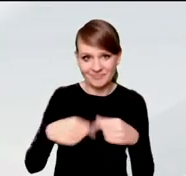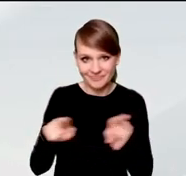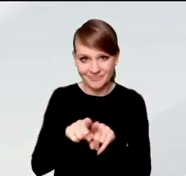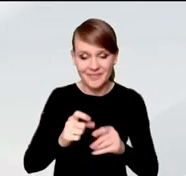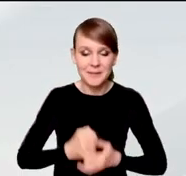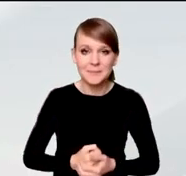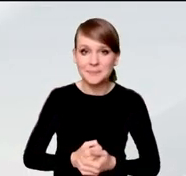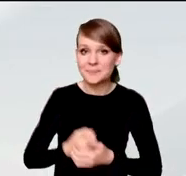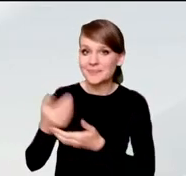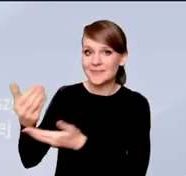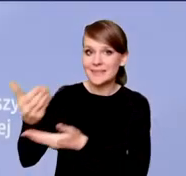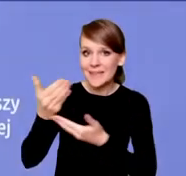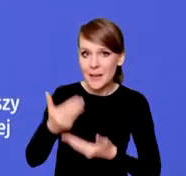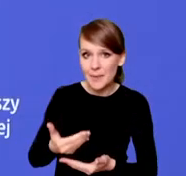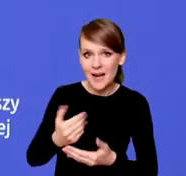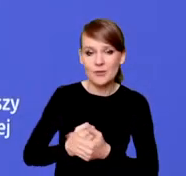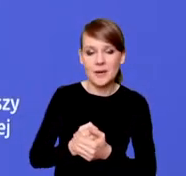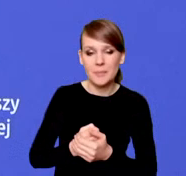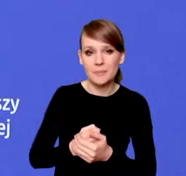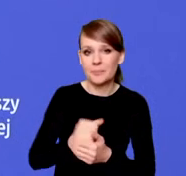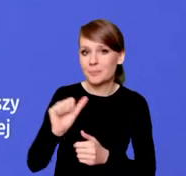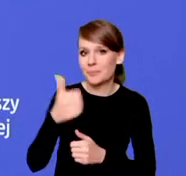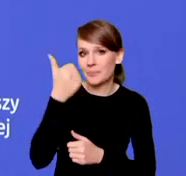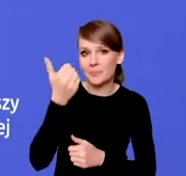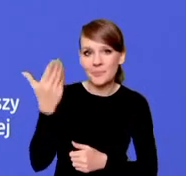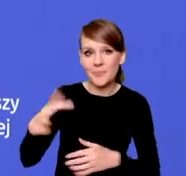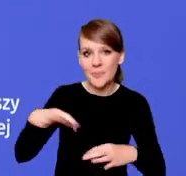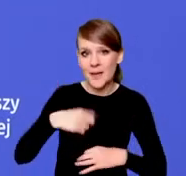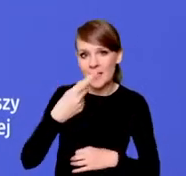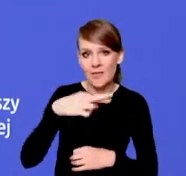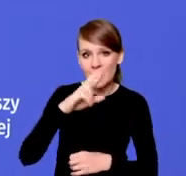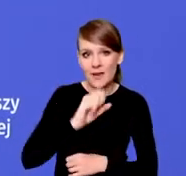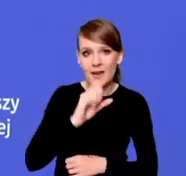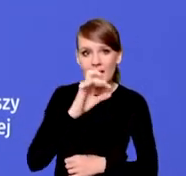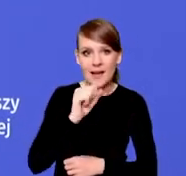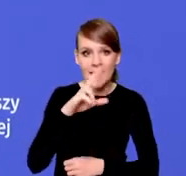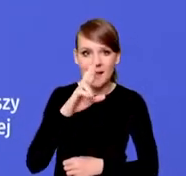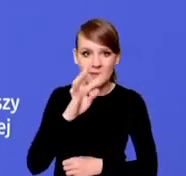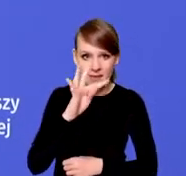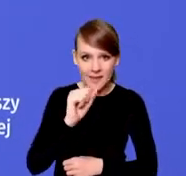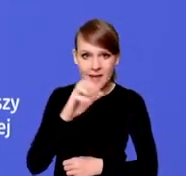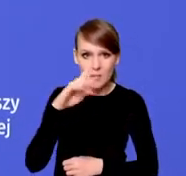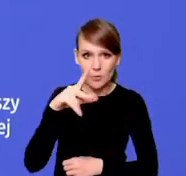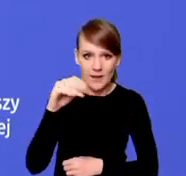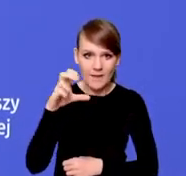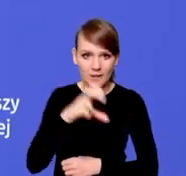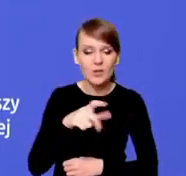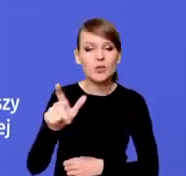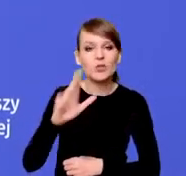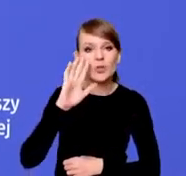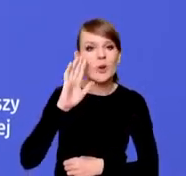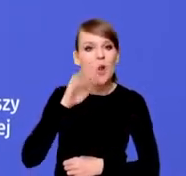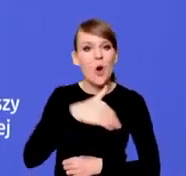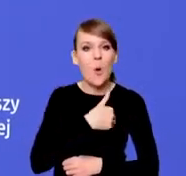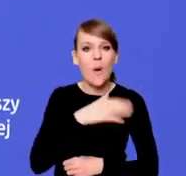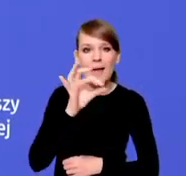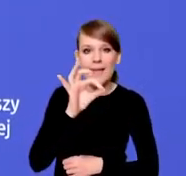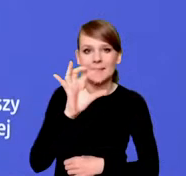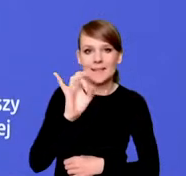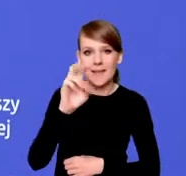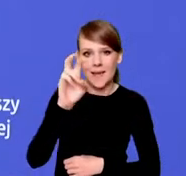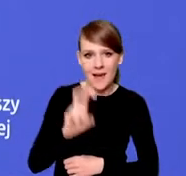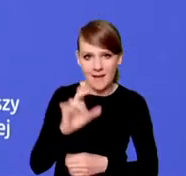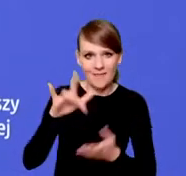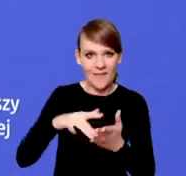zapraszamy. W tej chwili zapraszam panią dr Agatę Lulewicz-Sas ze Szkoły Głównej Handlowej w Warszawie, aby